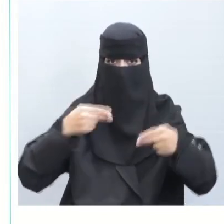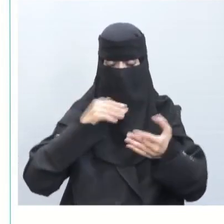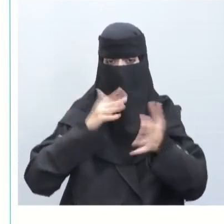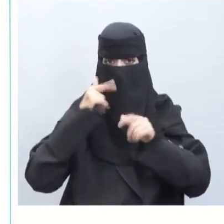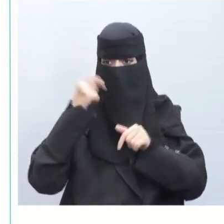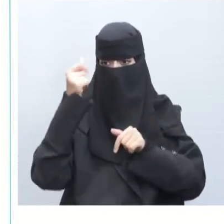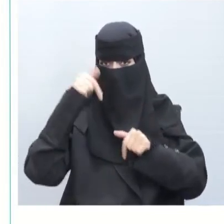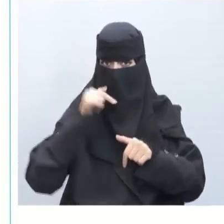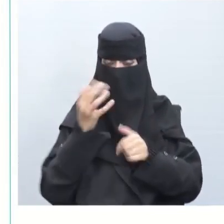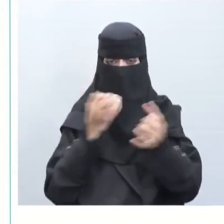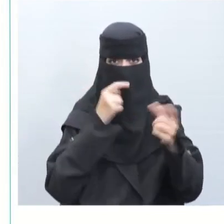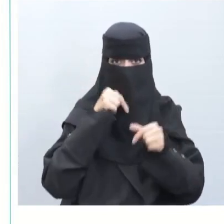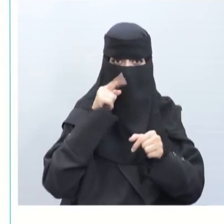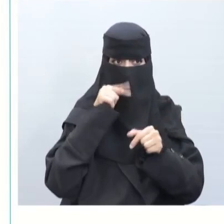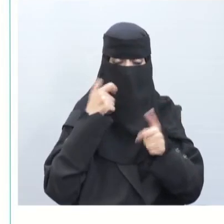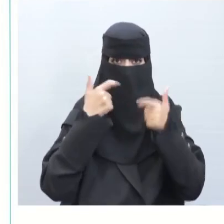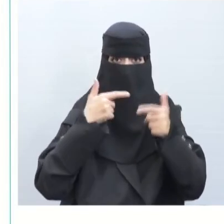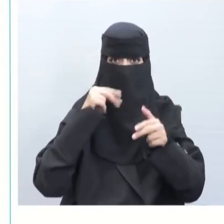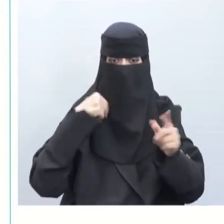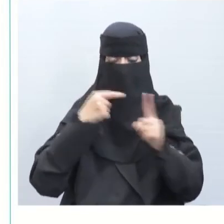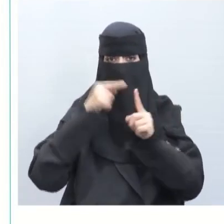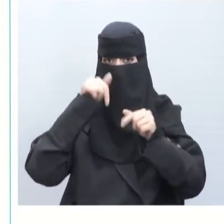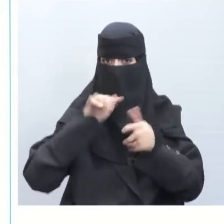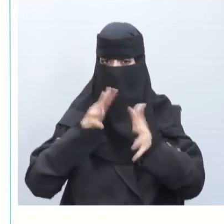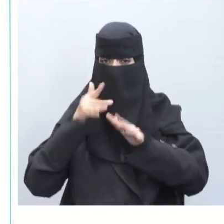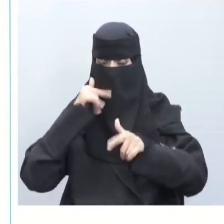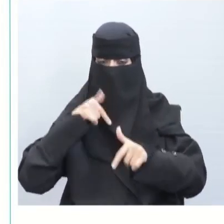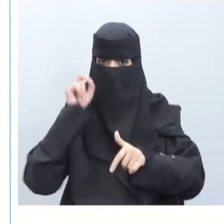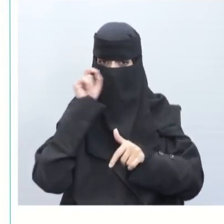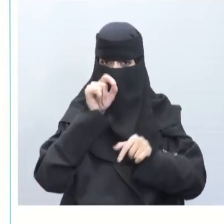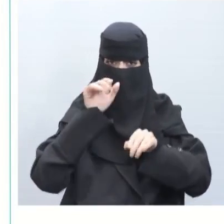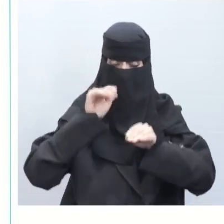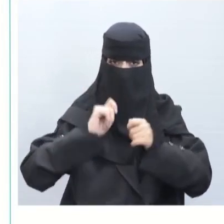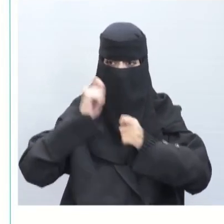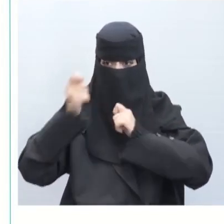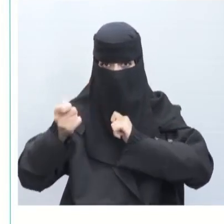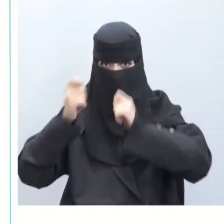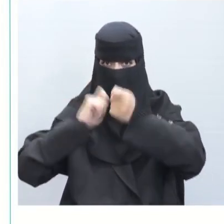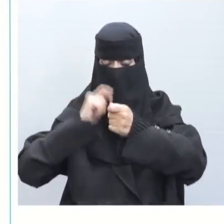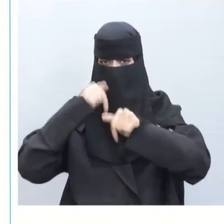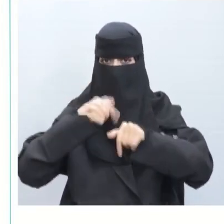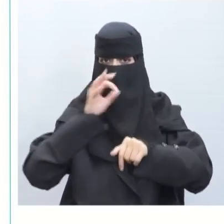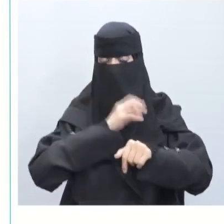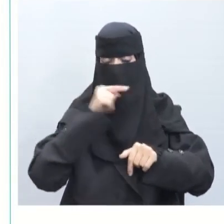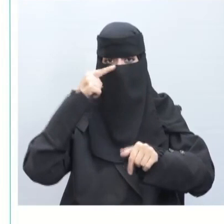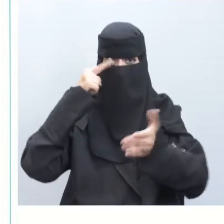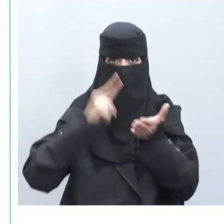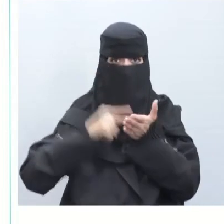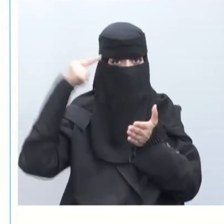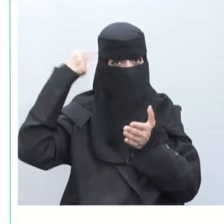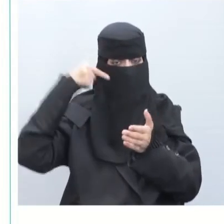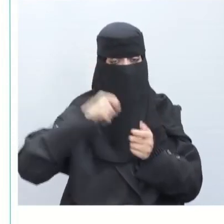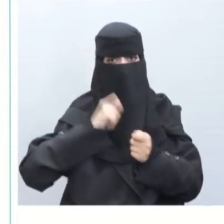الامور الماليه نحن حينما ننش الفعاليه ويكون الهدف قد يكون نقطه التعادل او الربح لابد ان نفكر بالمخاطره